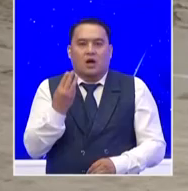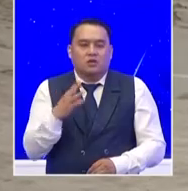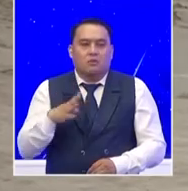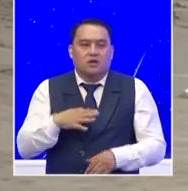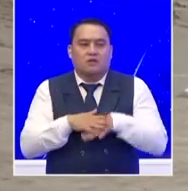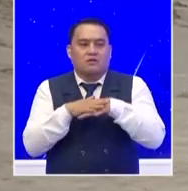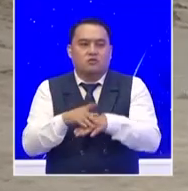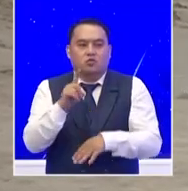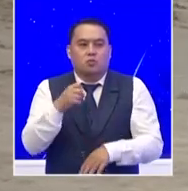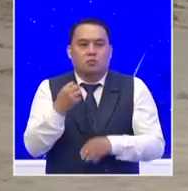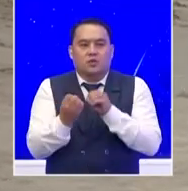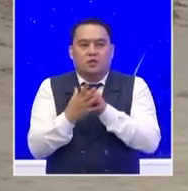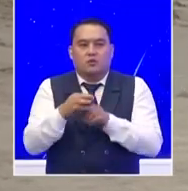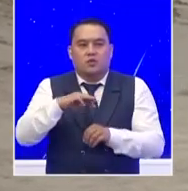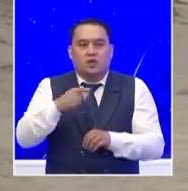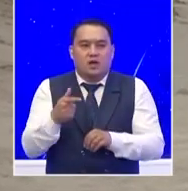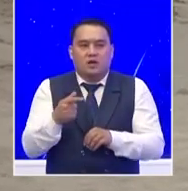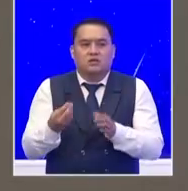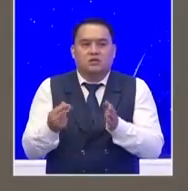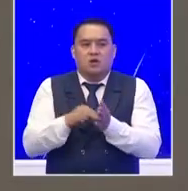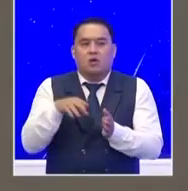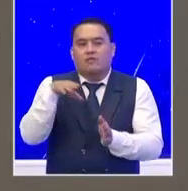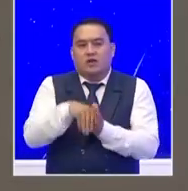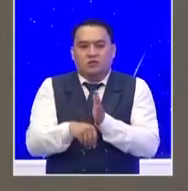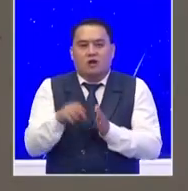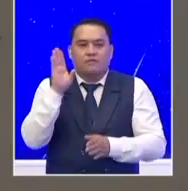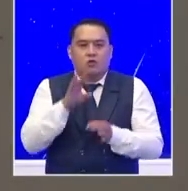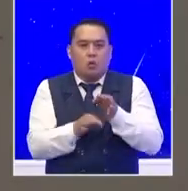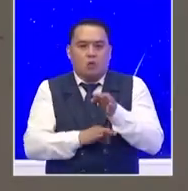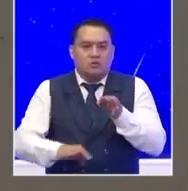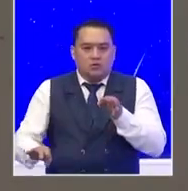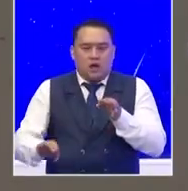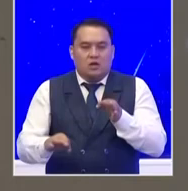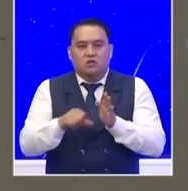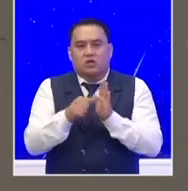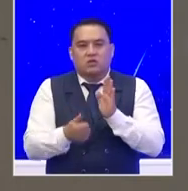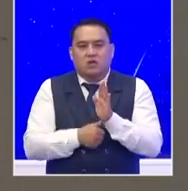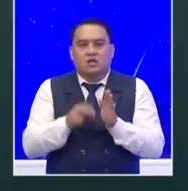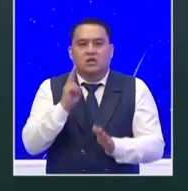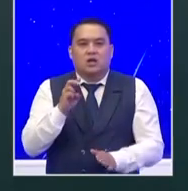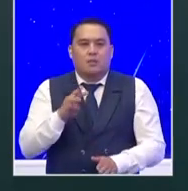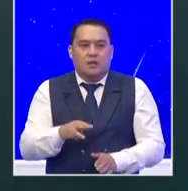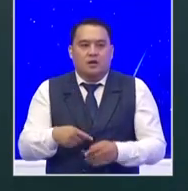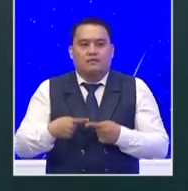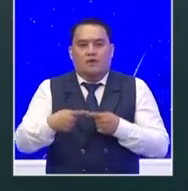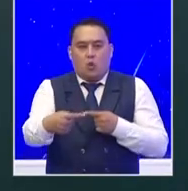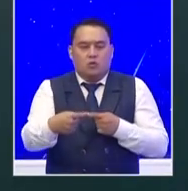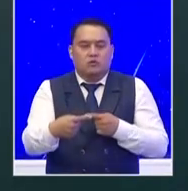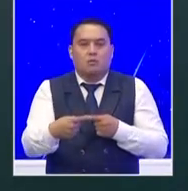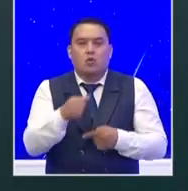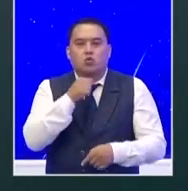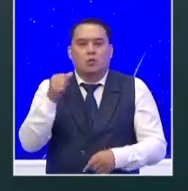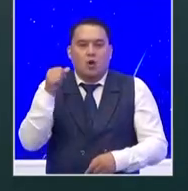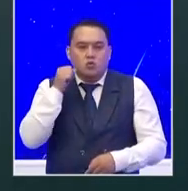было выделено 115 миллионов тенге. В стоимость вошли электрические и водопроводные сети, а также 16 километров дороги вдоль побережья. К слову, в